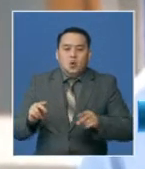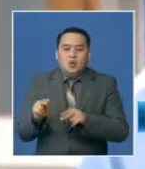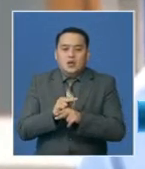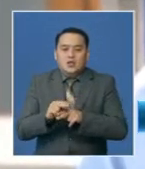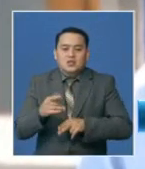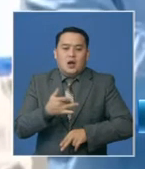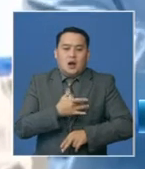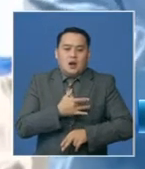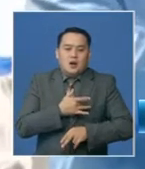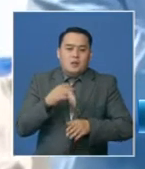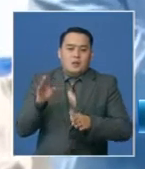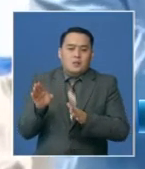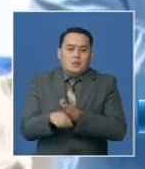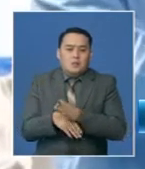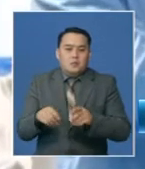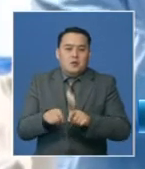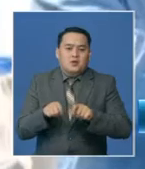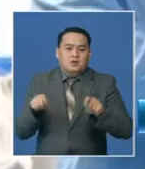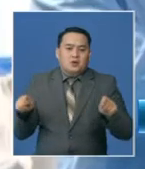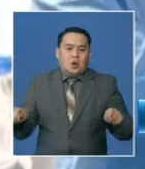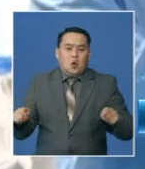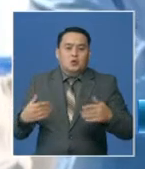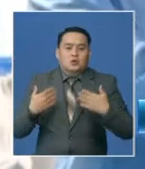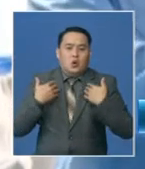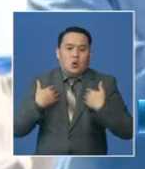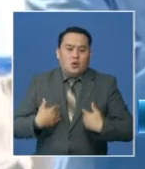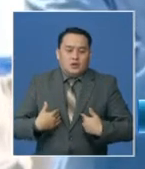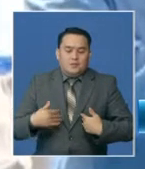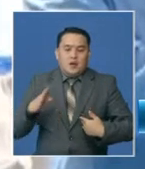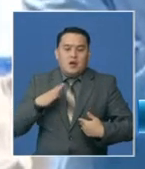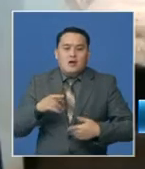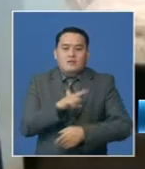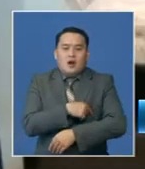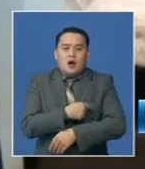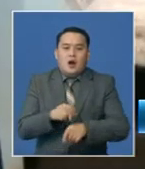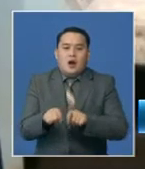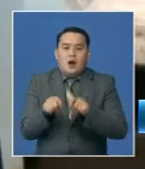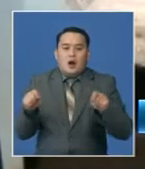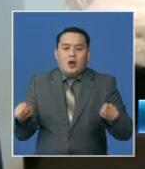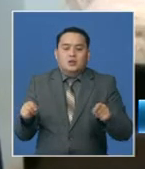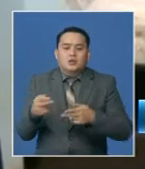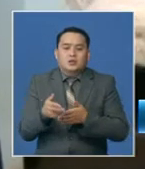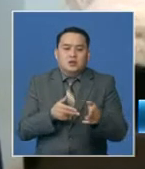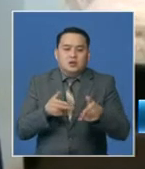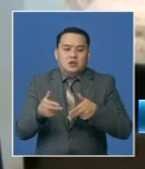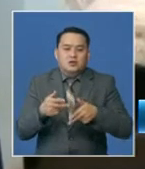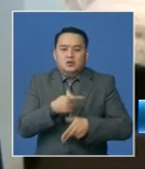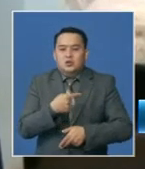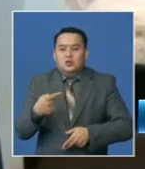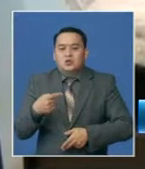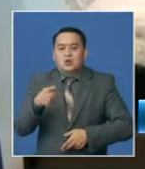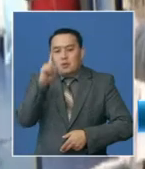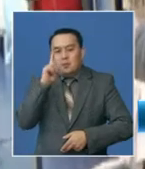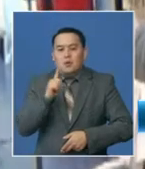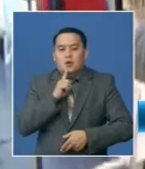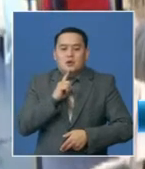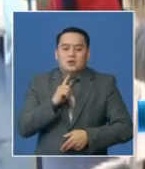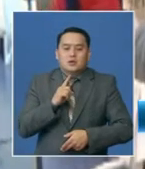Врачи из США провели уникальный мастер-класс для медиков Астаны. Зарубежные специалисты рассказали о новшествах